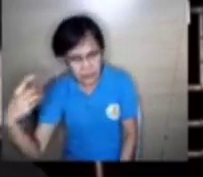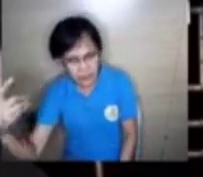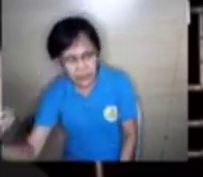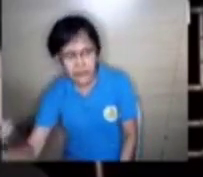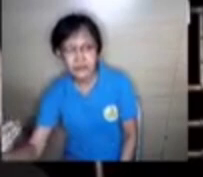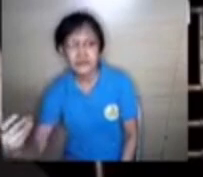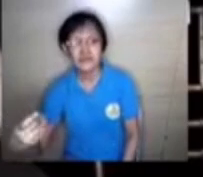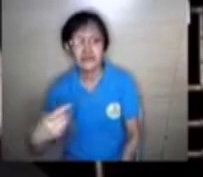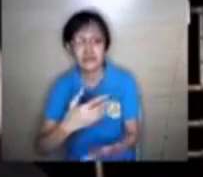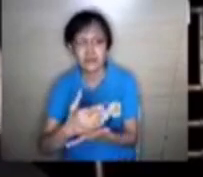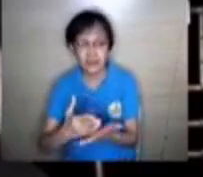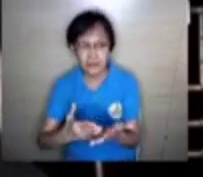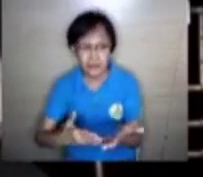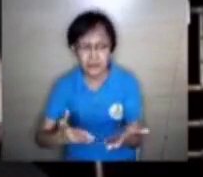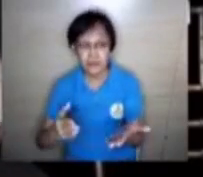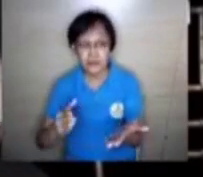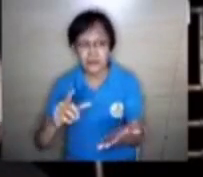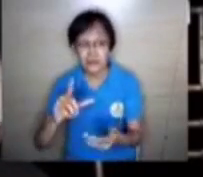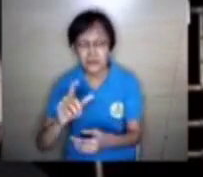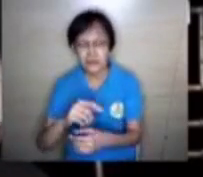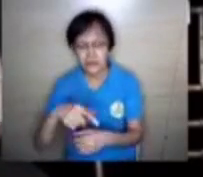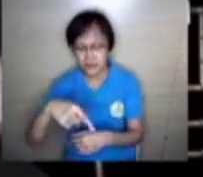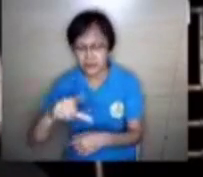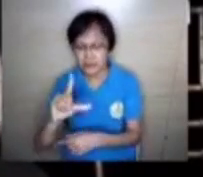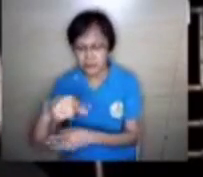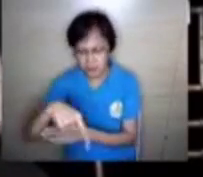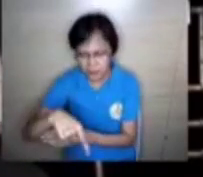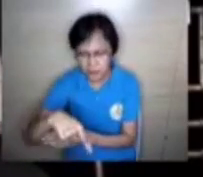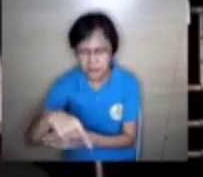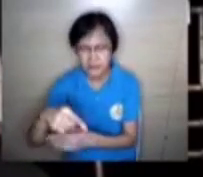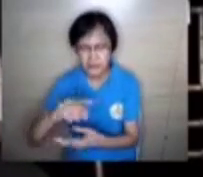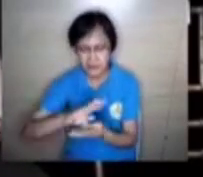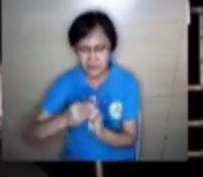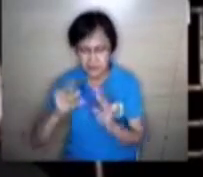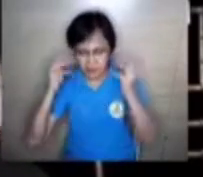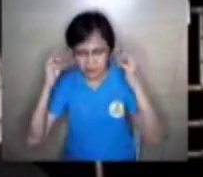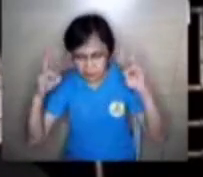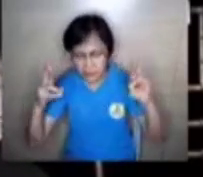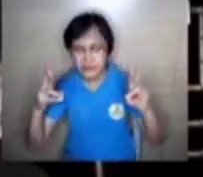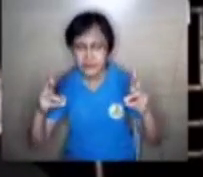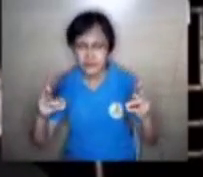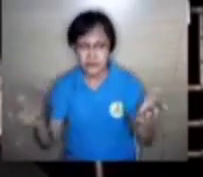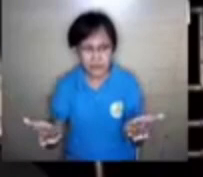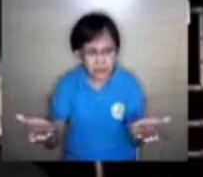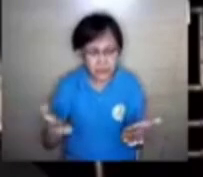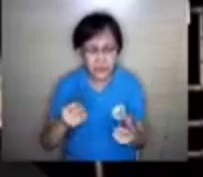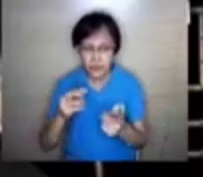ng pamantasan ng lungsod ng Pasig ang magiging mayor ng ating lungsod.